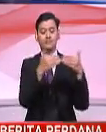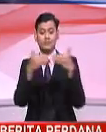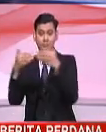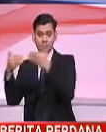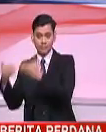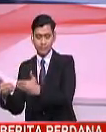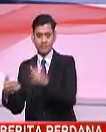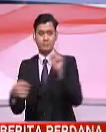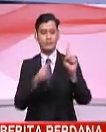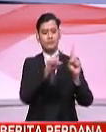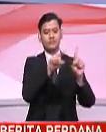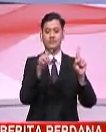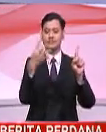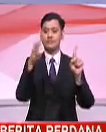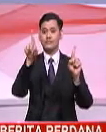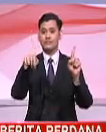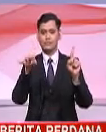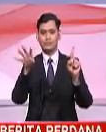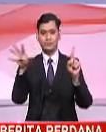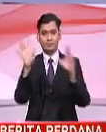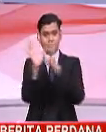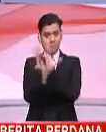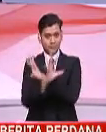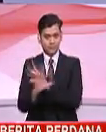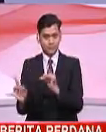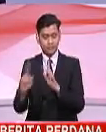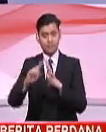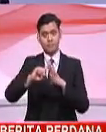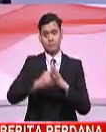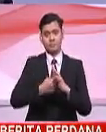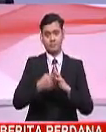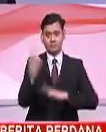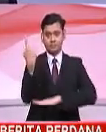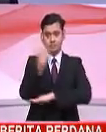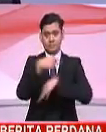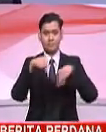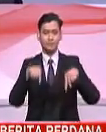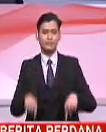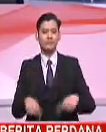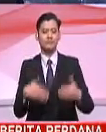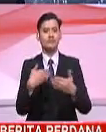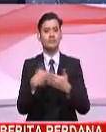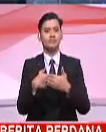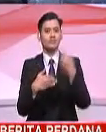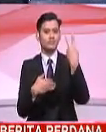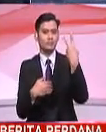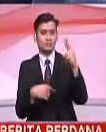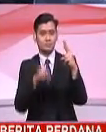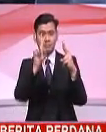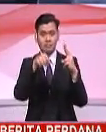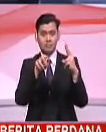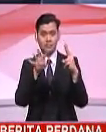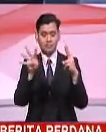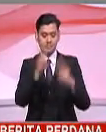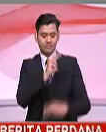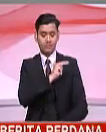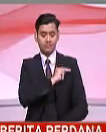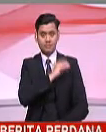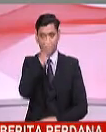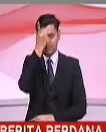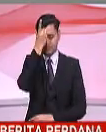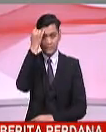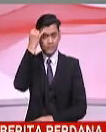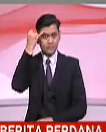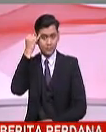14 April ini. Manakala Sarawak berkuat kuasa hari ini sehingga 12 April. Menteri Kanan Pertahanan Datuk